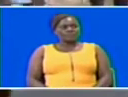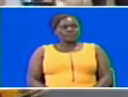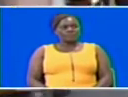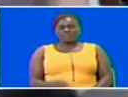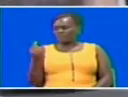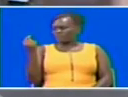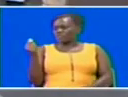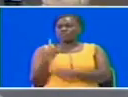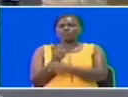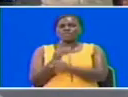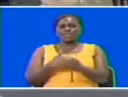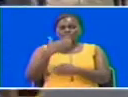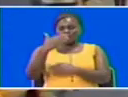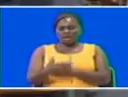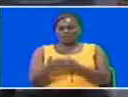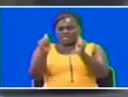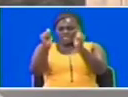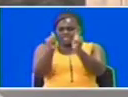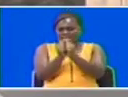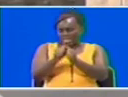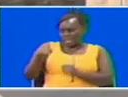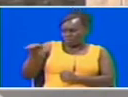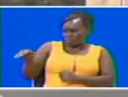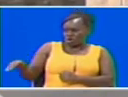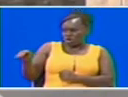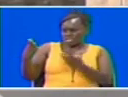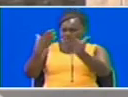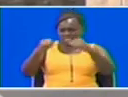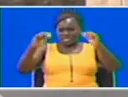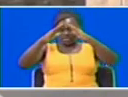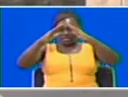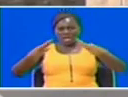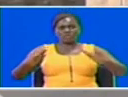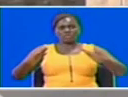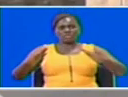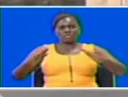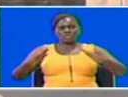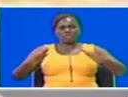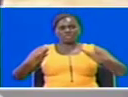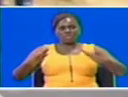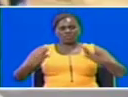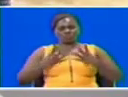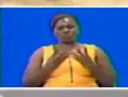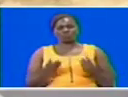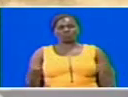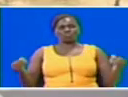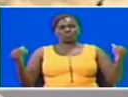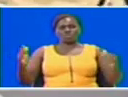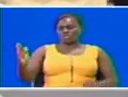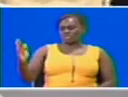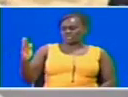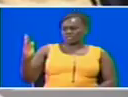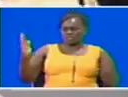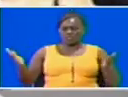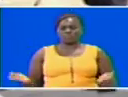Dakika chache kabla ya saa 4 asubuhi, barabara ya State House au kuelekea ikulu Mombasa ilikuwa nywe, usalama ukiwa